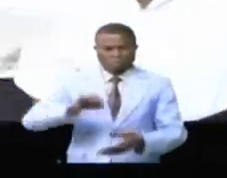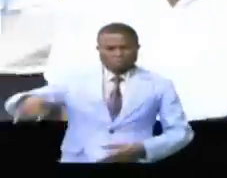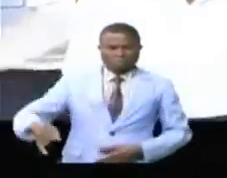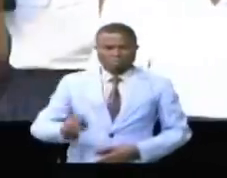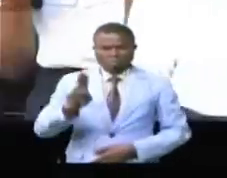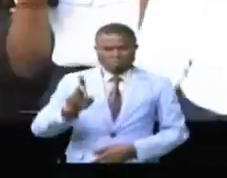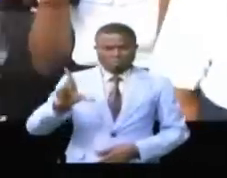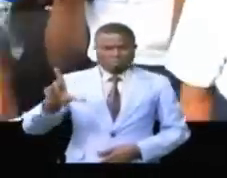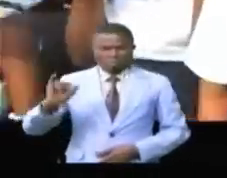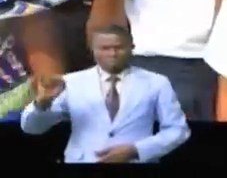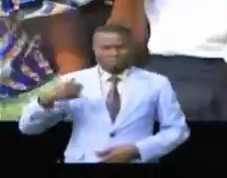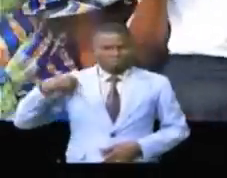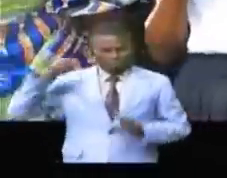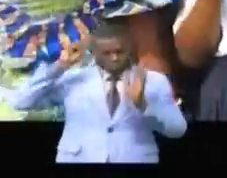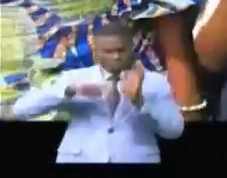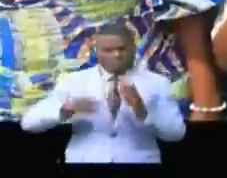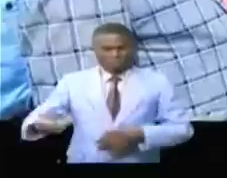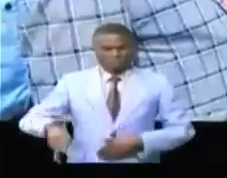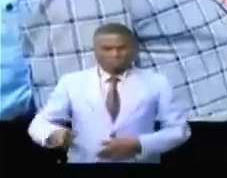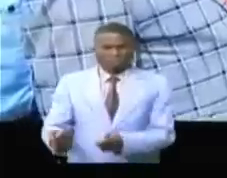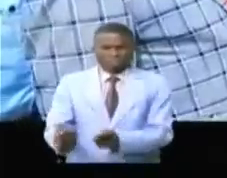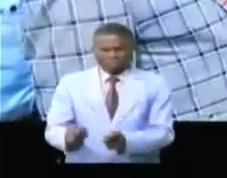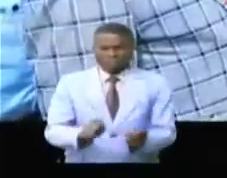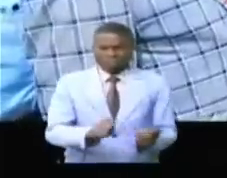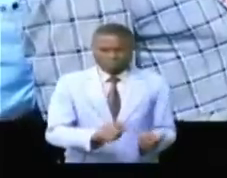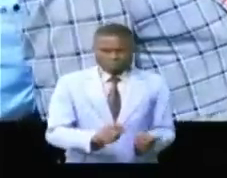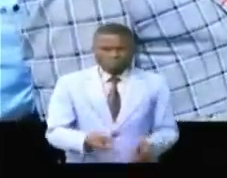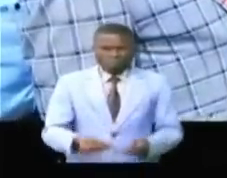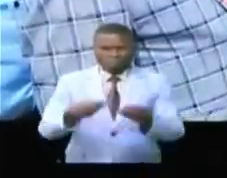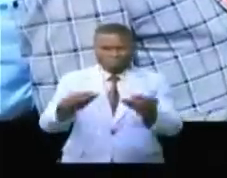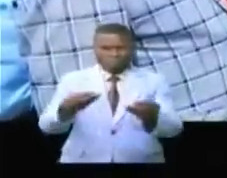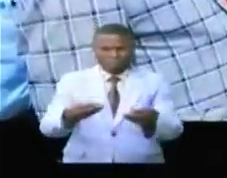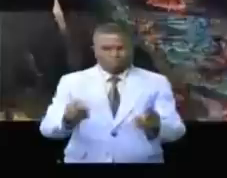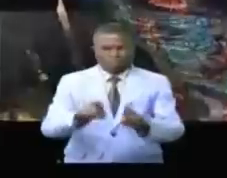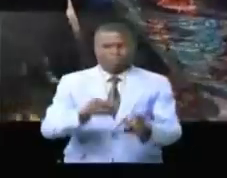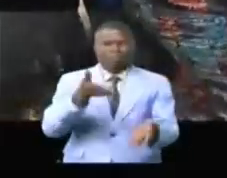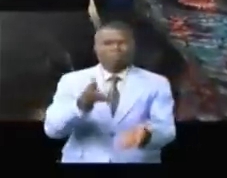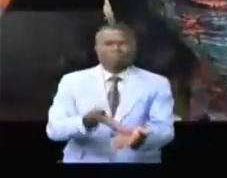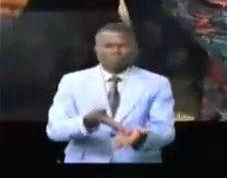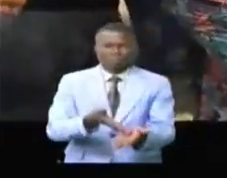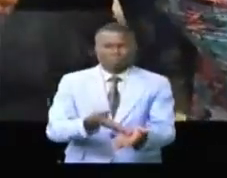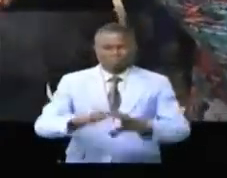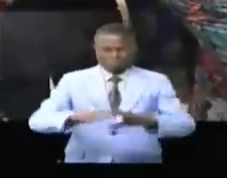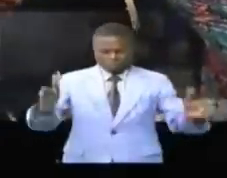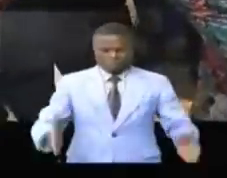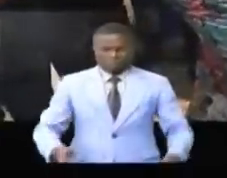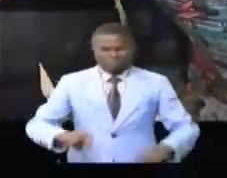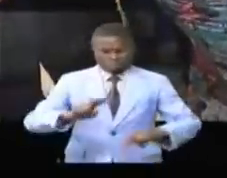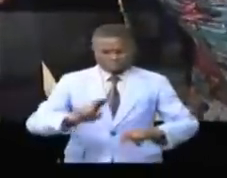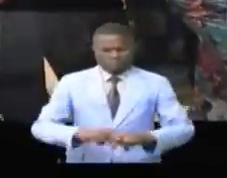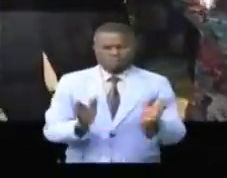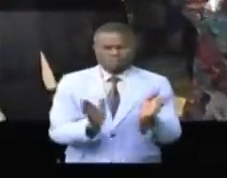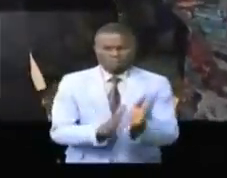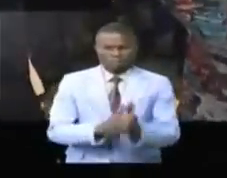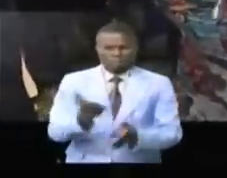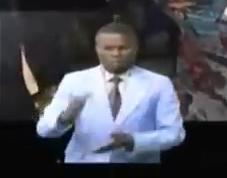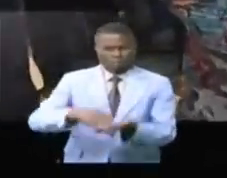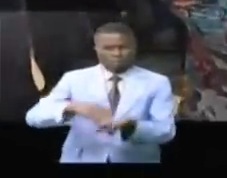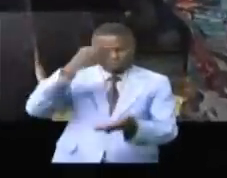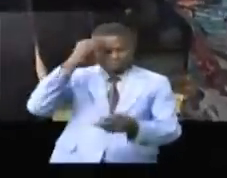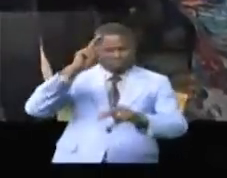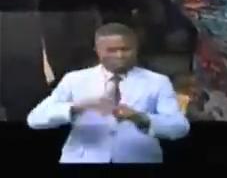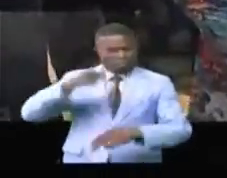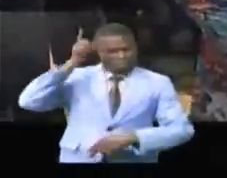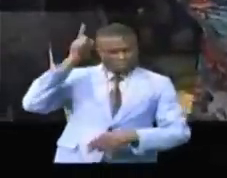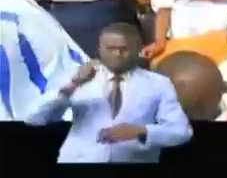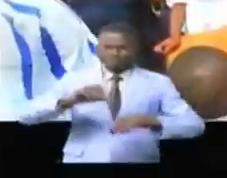Mayuma, gouverneur de la province du Tanganyika, a remis à titre symbolique des bancs pupitres à cette école où les élèves s'asseyaient